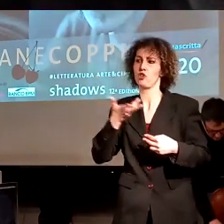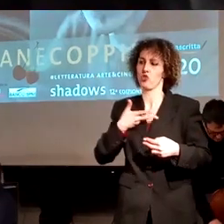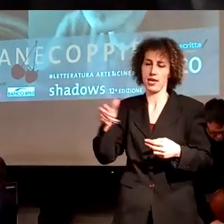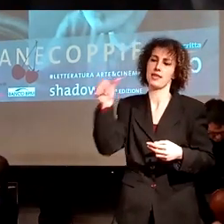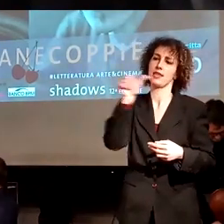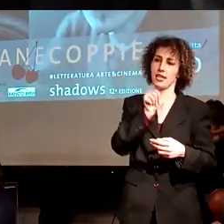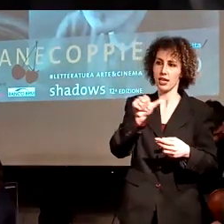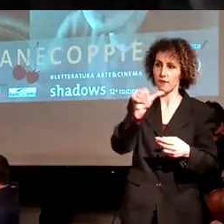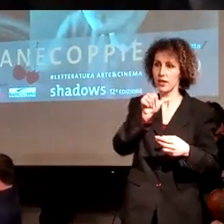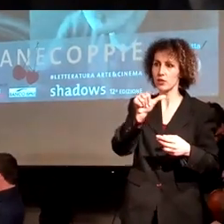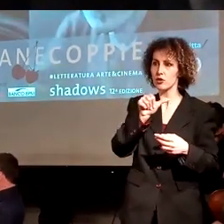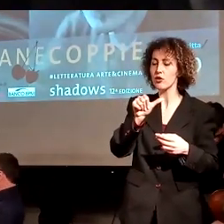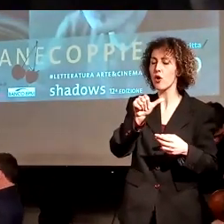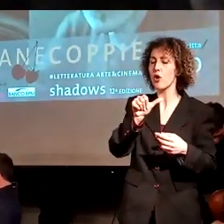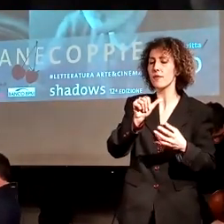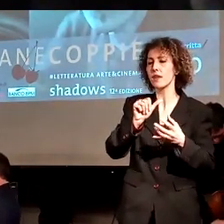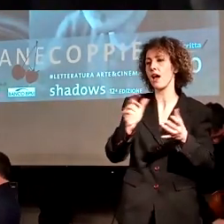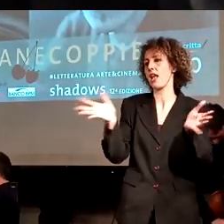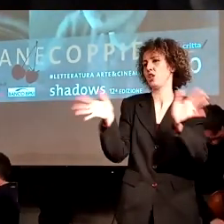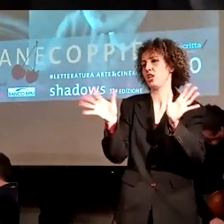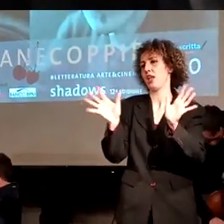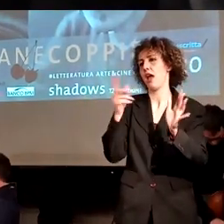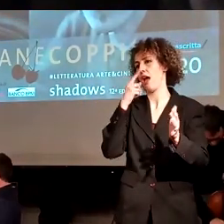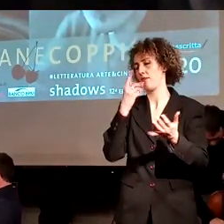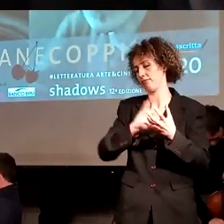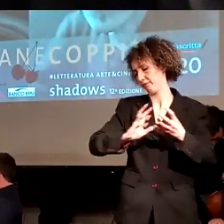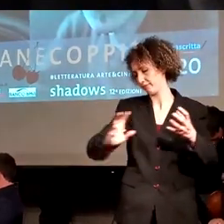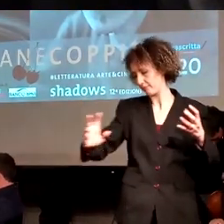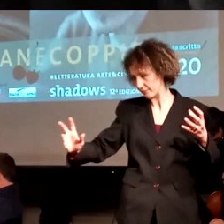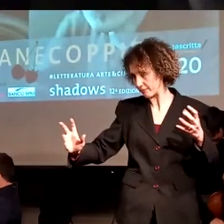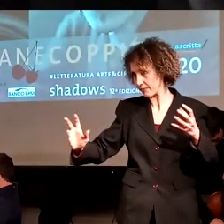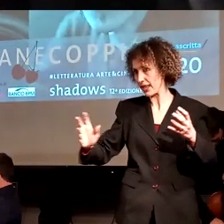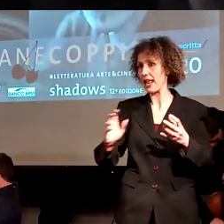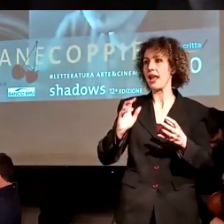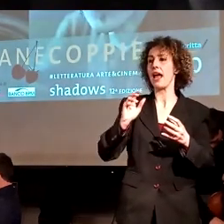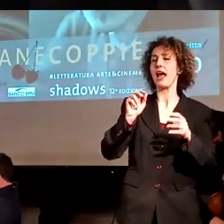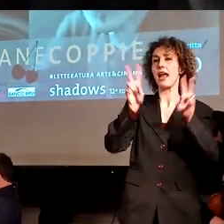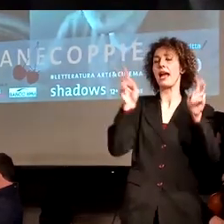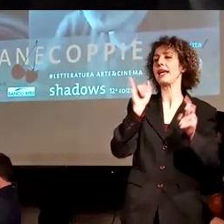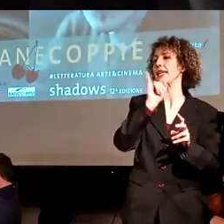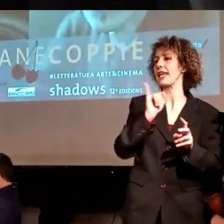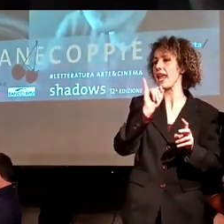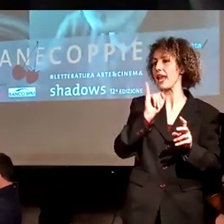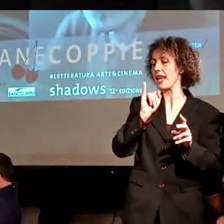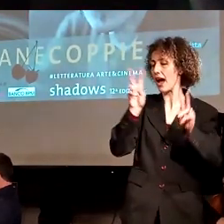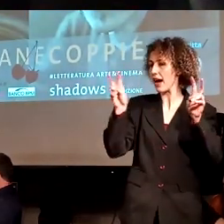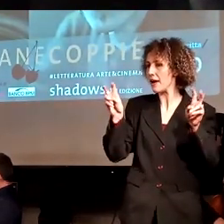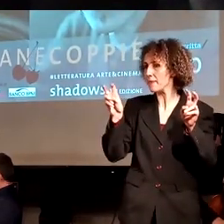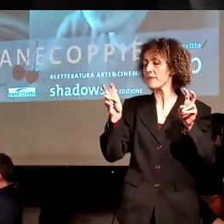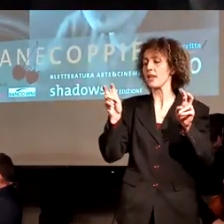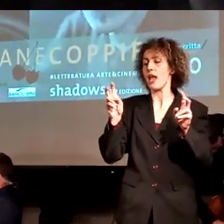adattamenti se ne cade il cinema la iena di robert wise dal trafugatore di salme un capolavoro